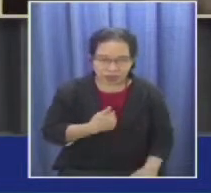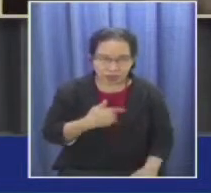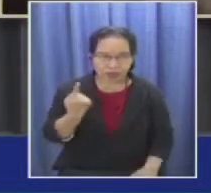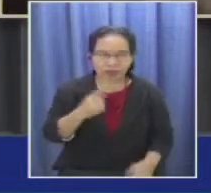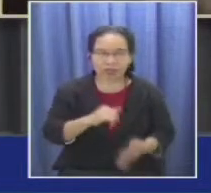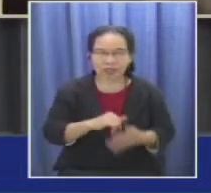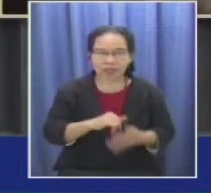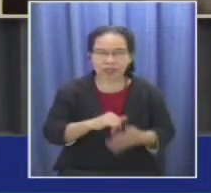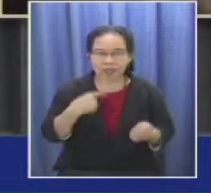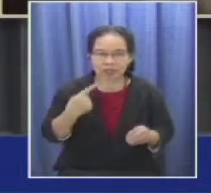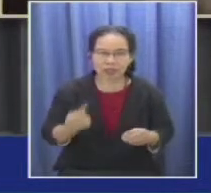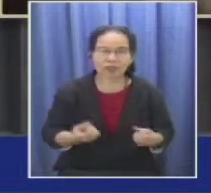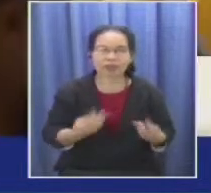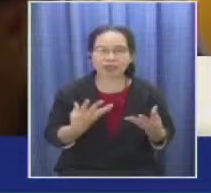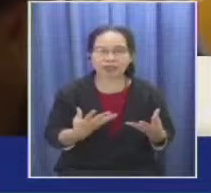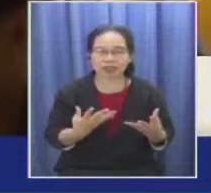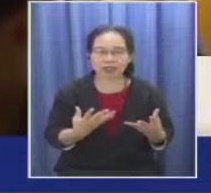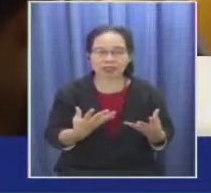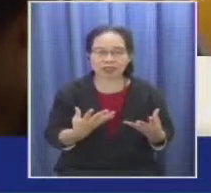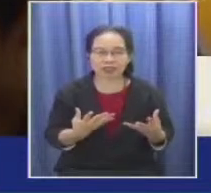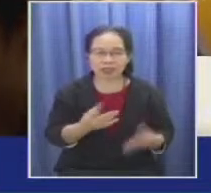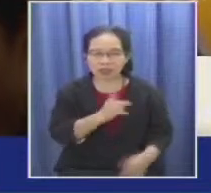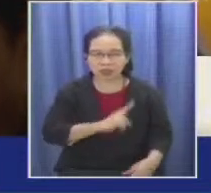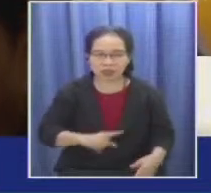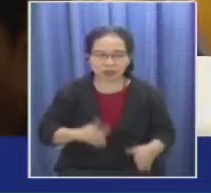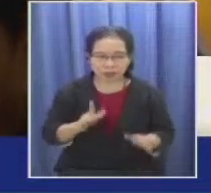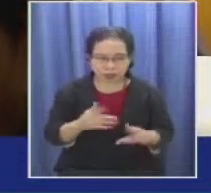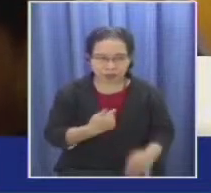60/30 na afida me wedi nyina sha ase ye tuntum